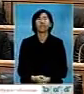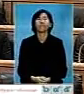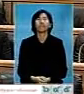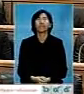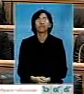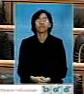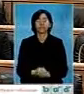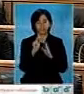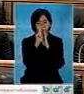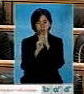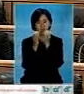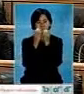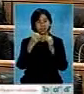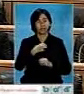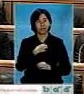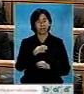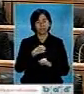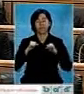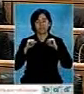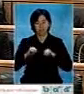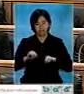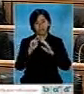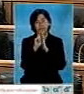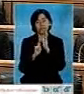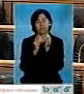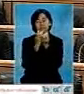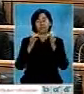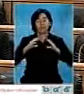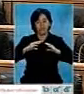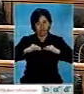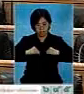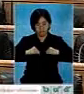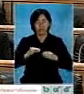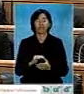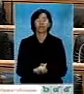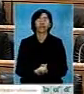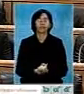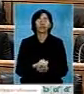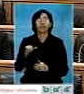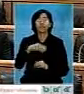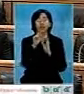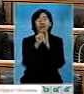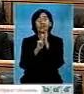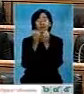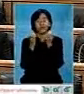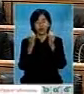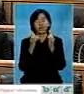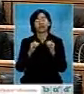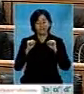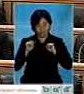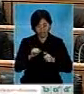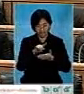จึงได้รับร่างรัฐธรรมนูญแล้วหลายท่านก็บอกว่าเรารับไปแล้วสามารถที่จะแก้ไข